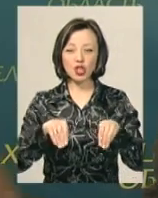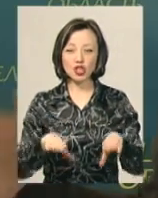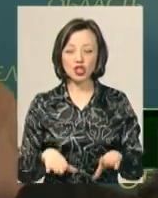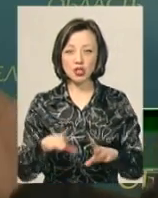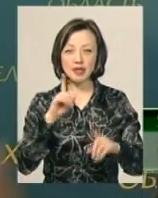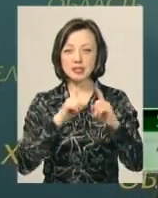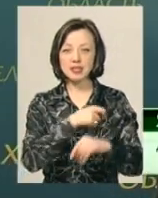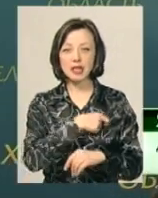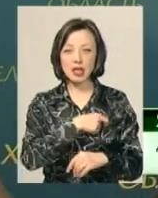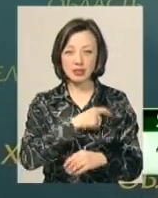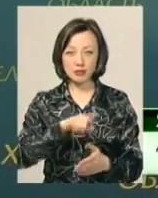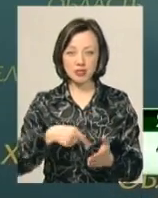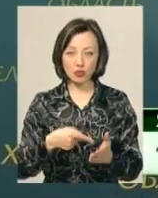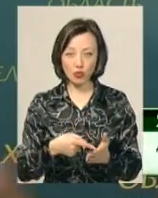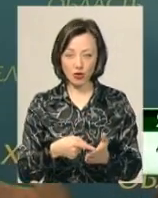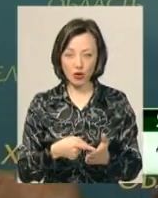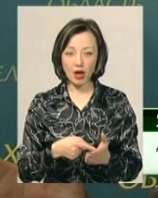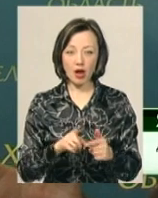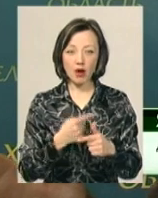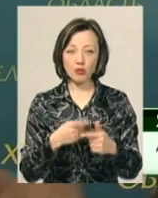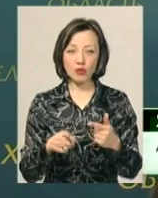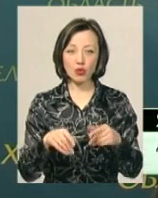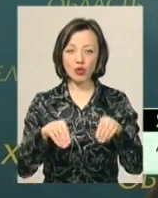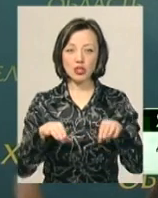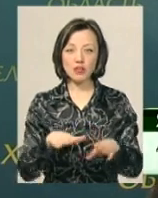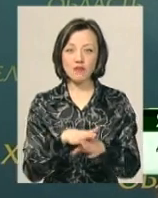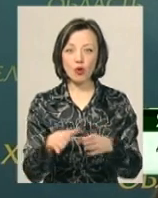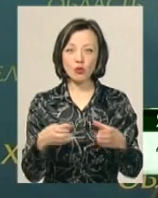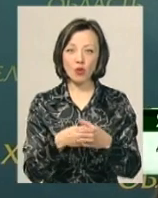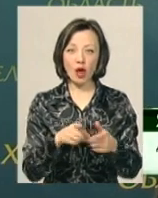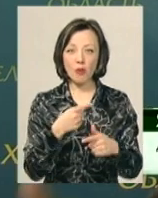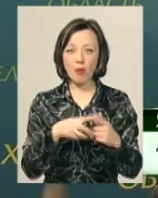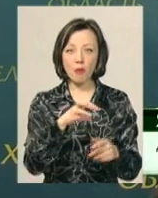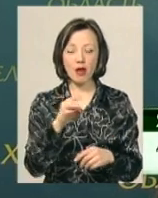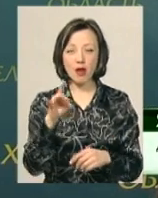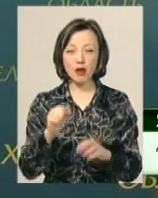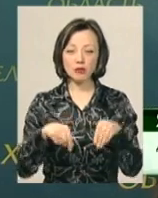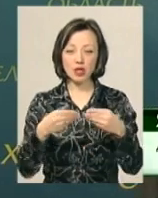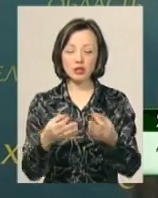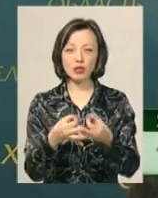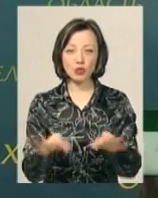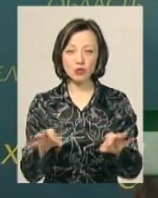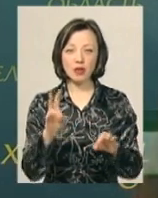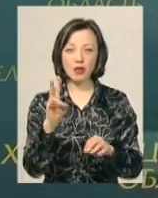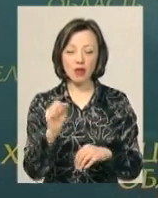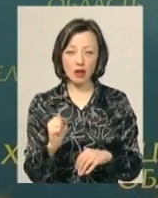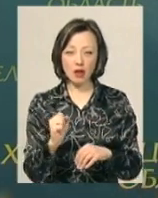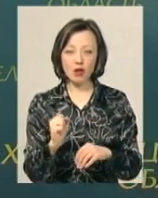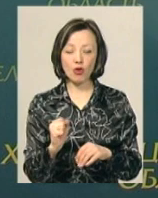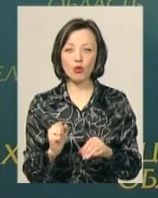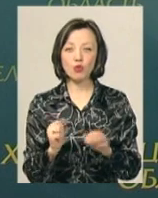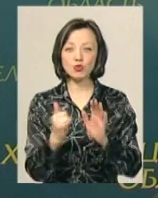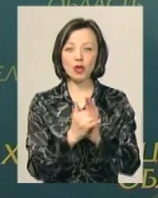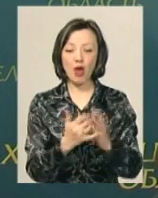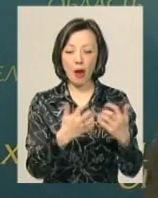сесії міської ради або рішення виконкому або мера для того, щоб дати дозвіл на встановлення апаратури і